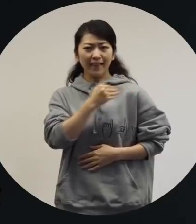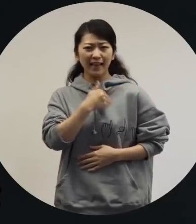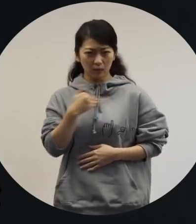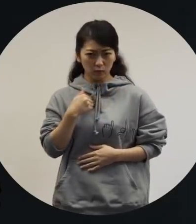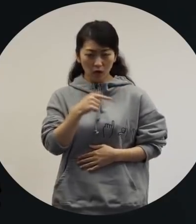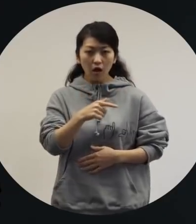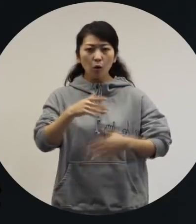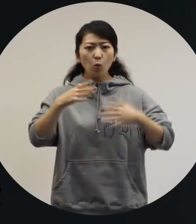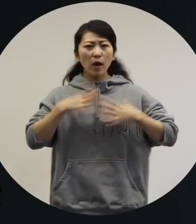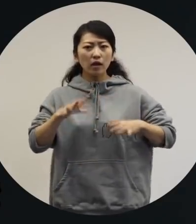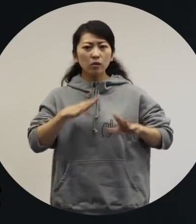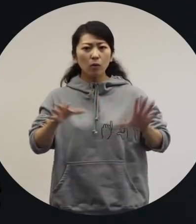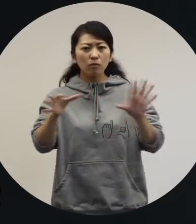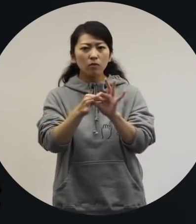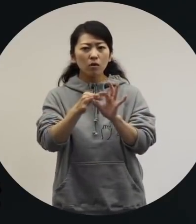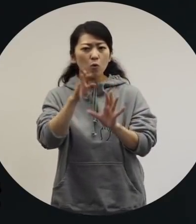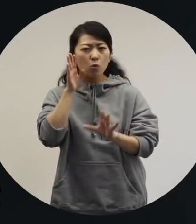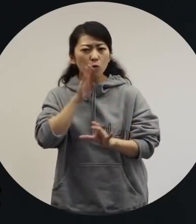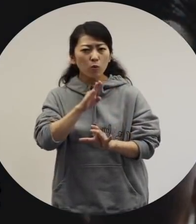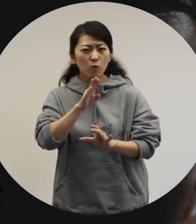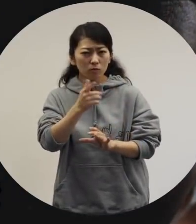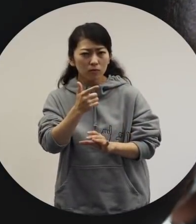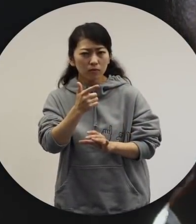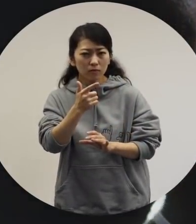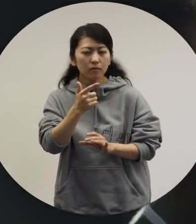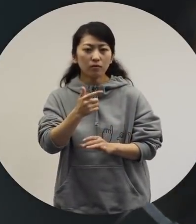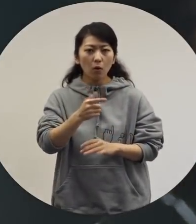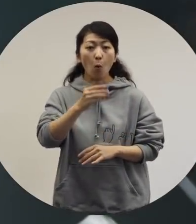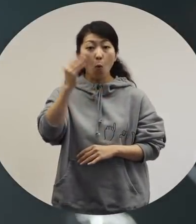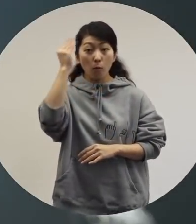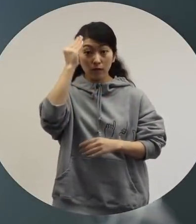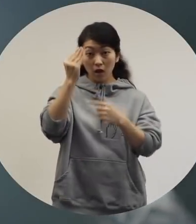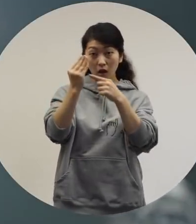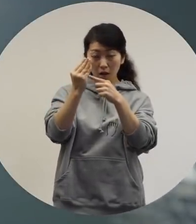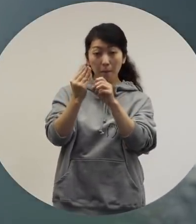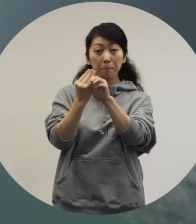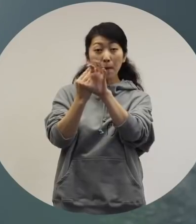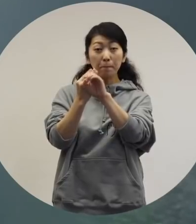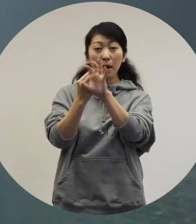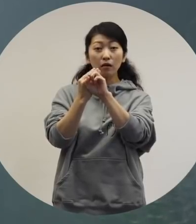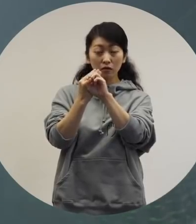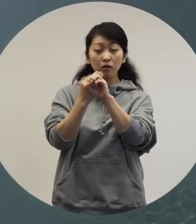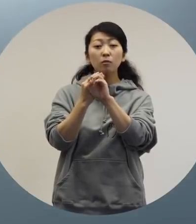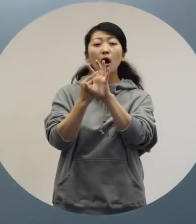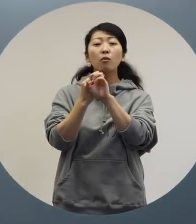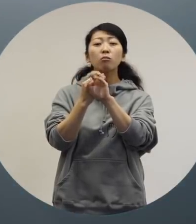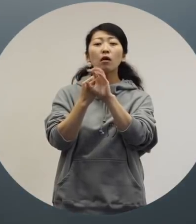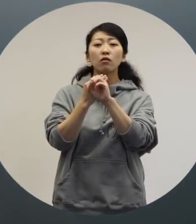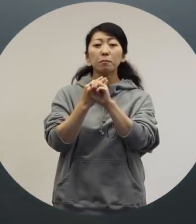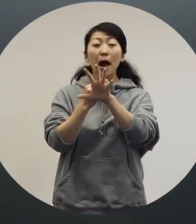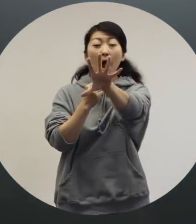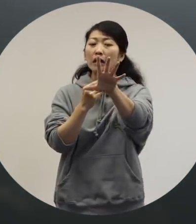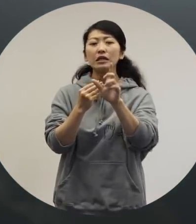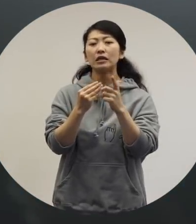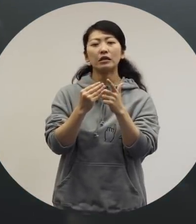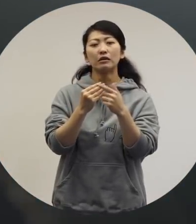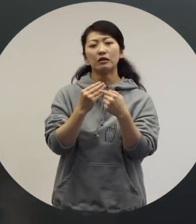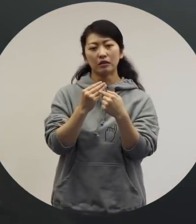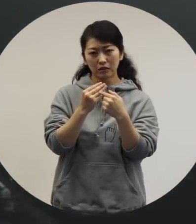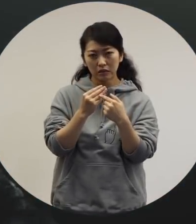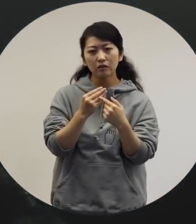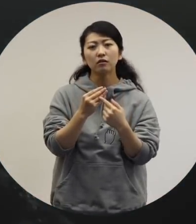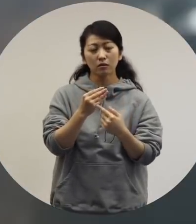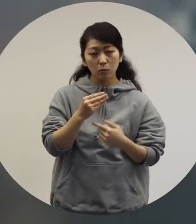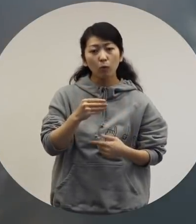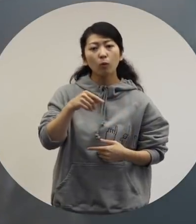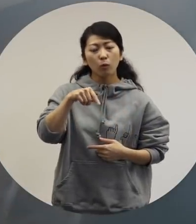ということはファッションとの接点が、まあ、すごくあるので、オンテナ自体は光が、まあ、単一でそれが伸びてい